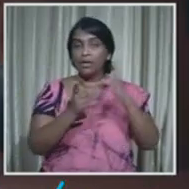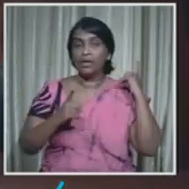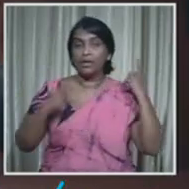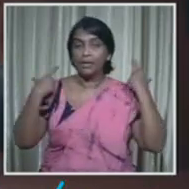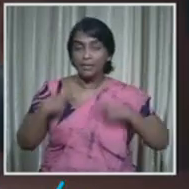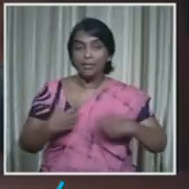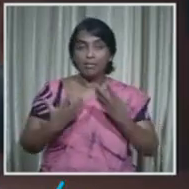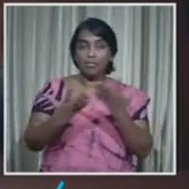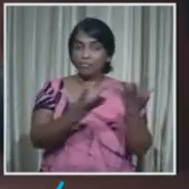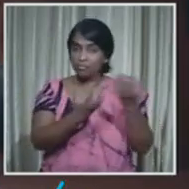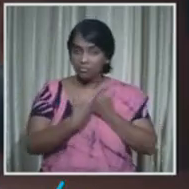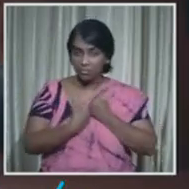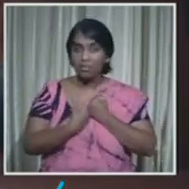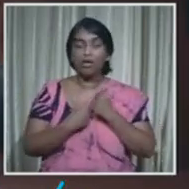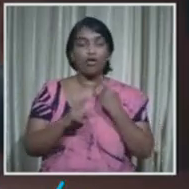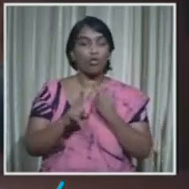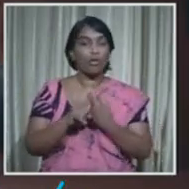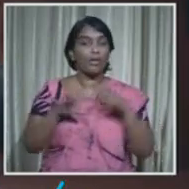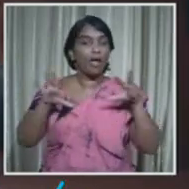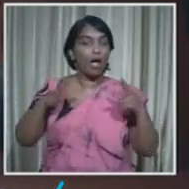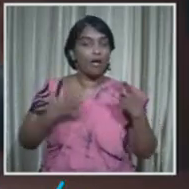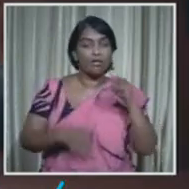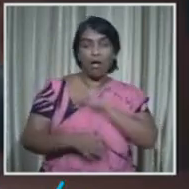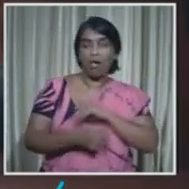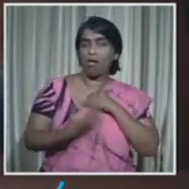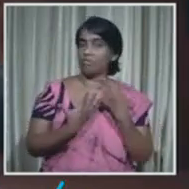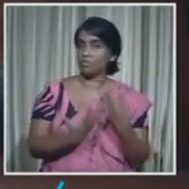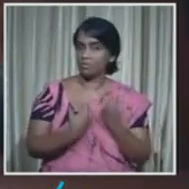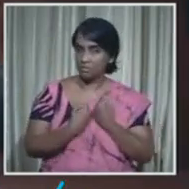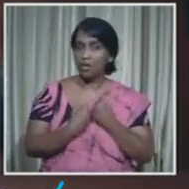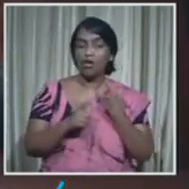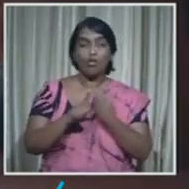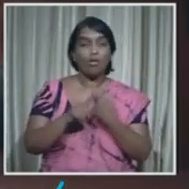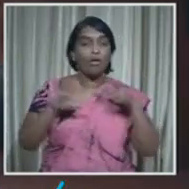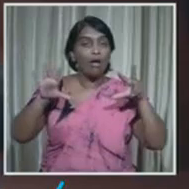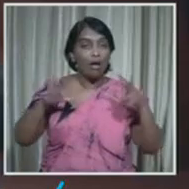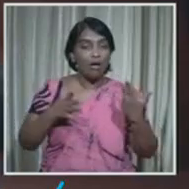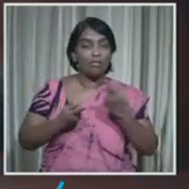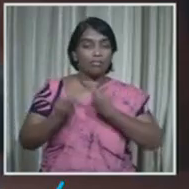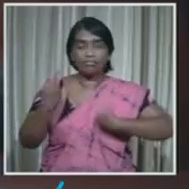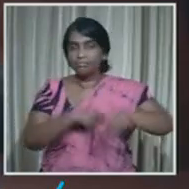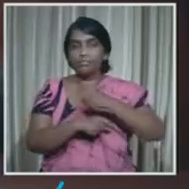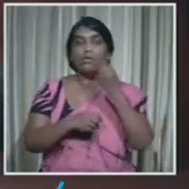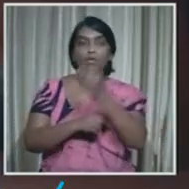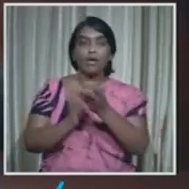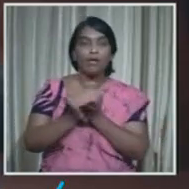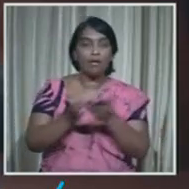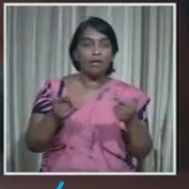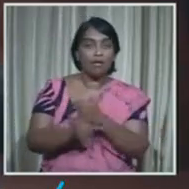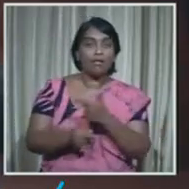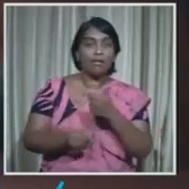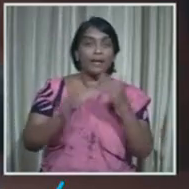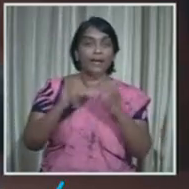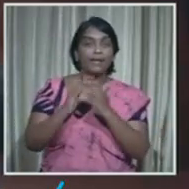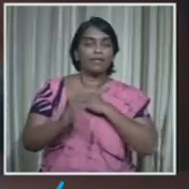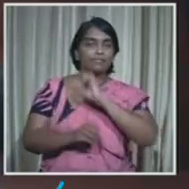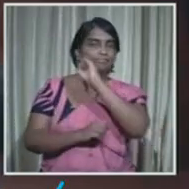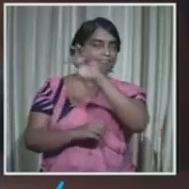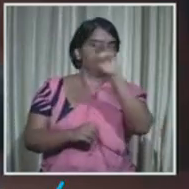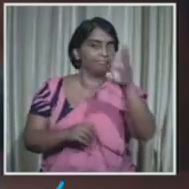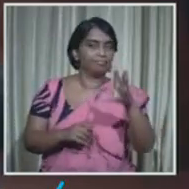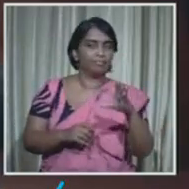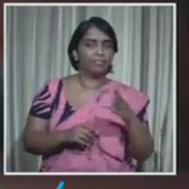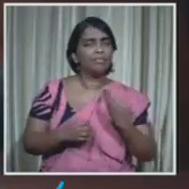පවරා ගත්තට පසුව කෝටි 800ක් උපයෝග බව ඒ කෝටි 800 හරවලා තිබේ කාටද එවන් ගාඩ් මුදලාල්ල ගෙවල් වලට ඒගොල්ල